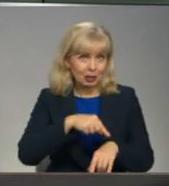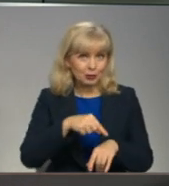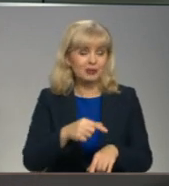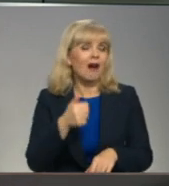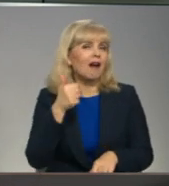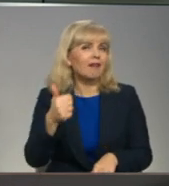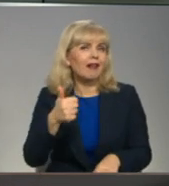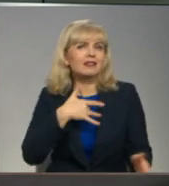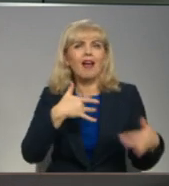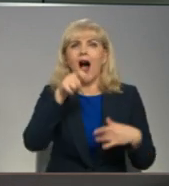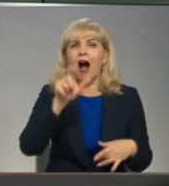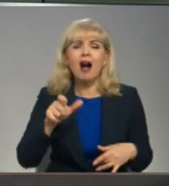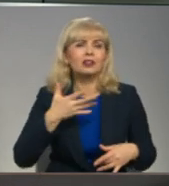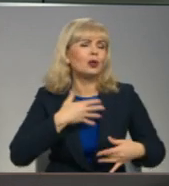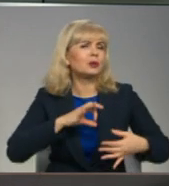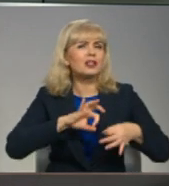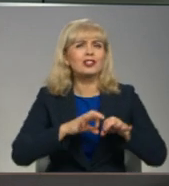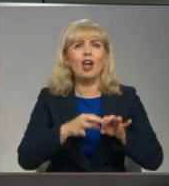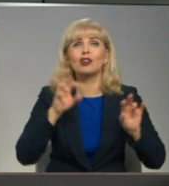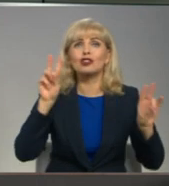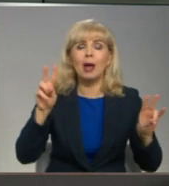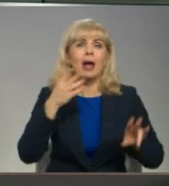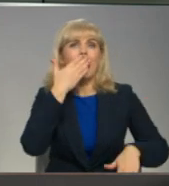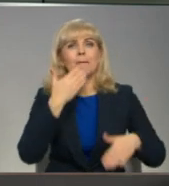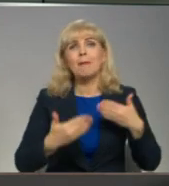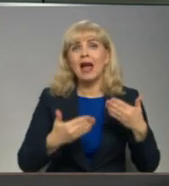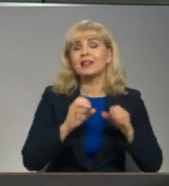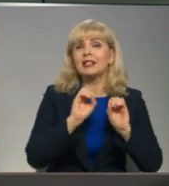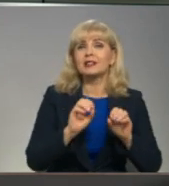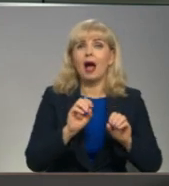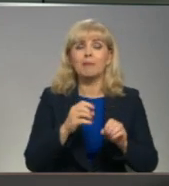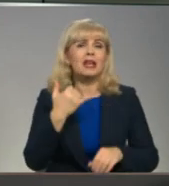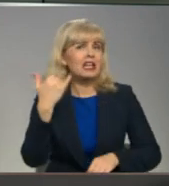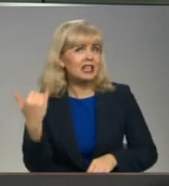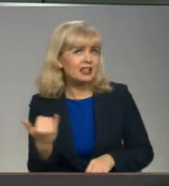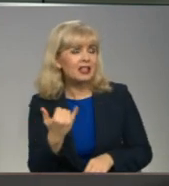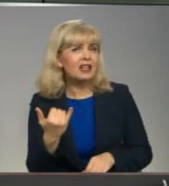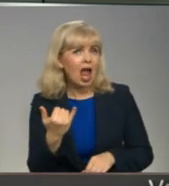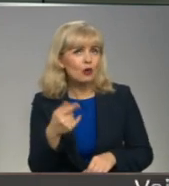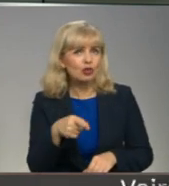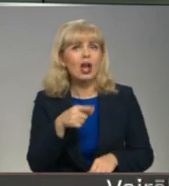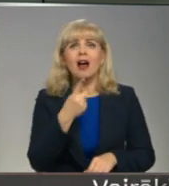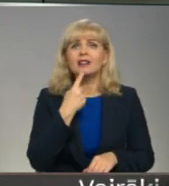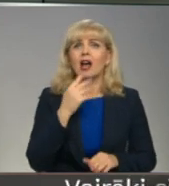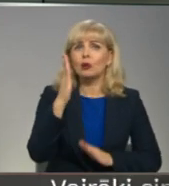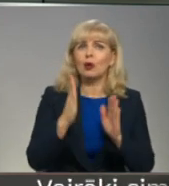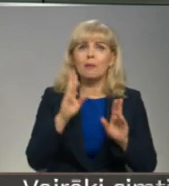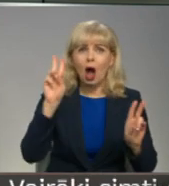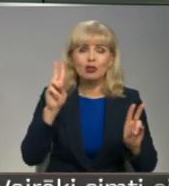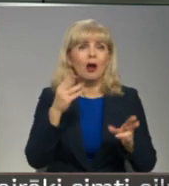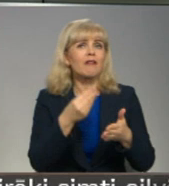Lieliski aktieri un ļoti sarežģīta tēma, ko mēģināts izstāstīt saistoši un intriģējoši. Tā Sarkano mežu